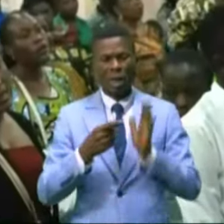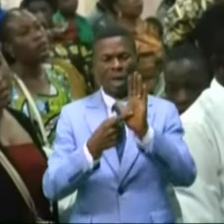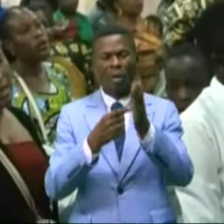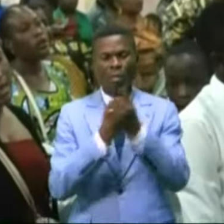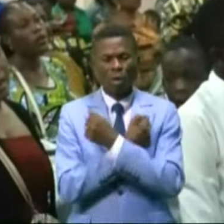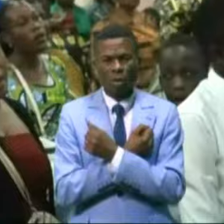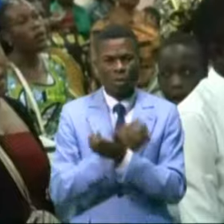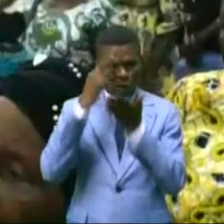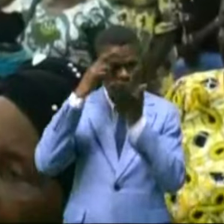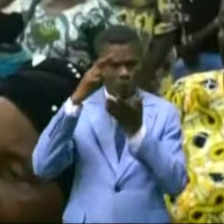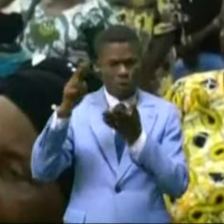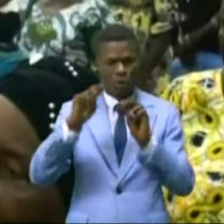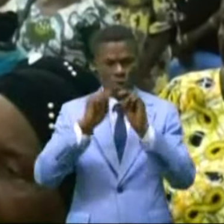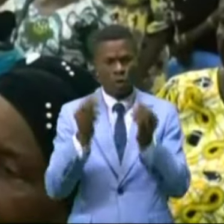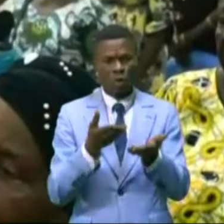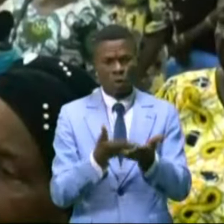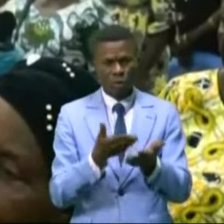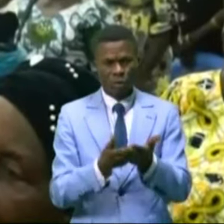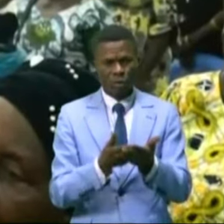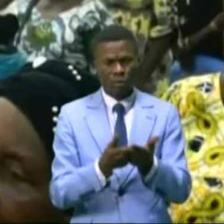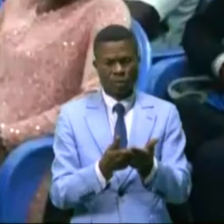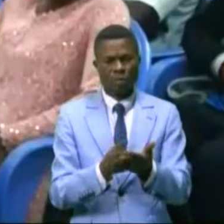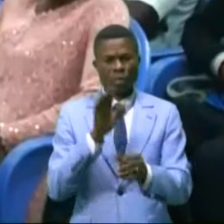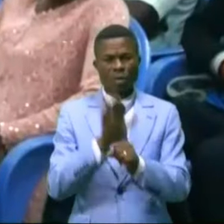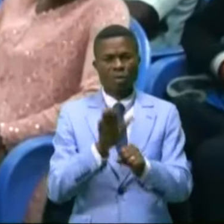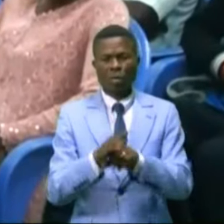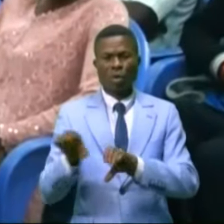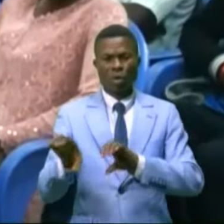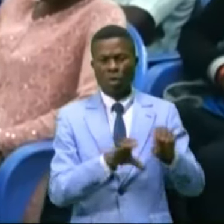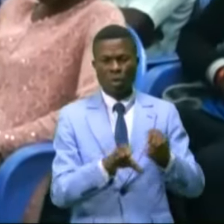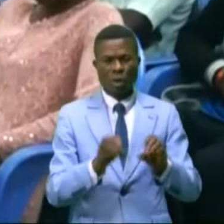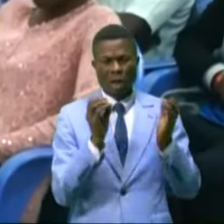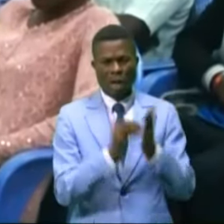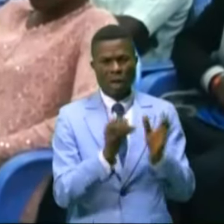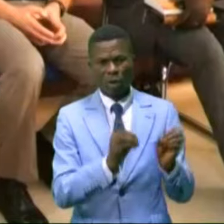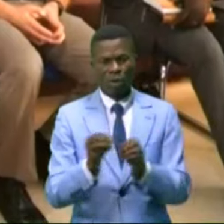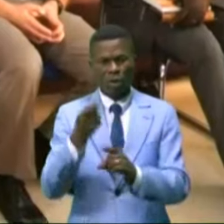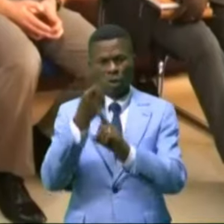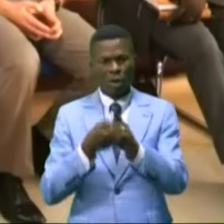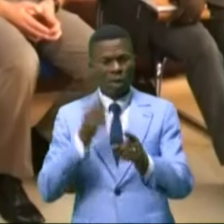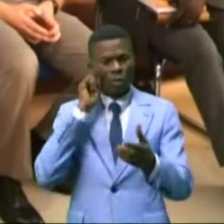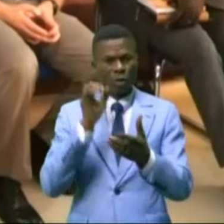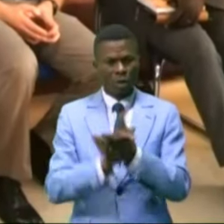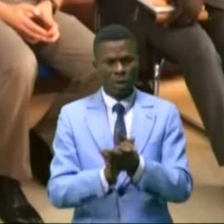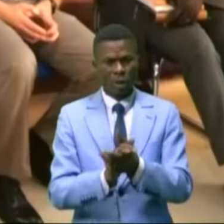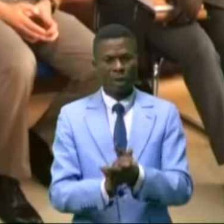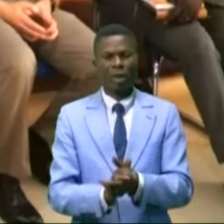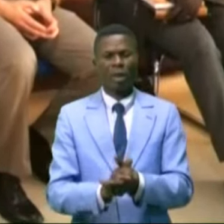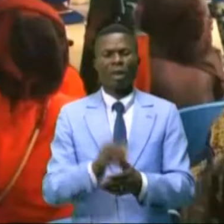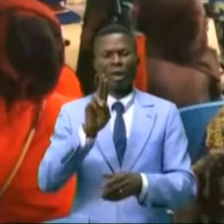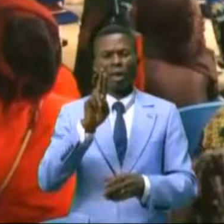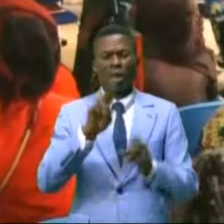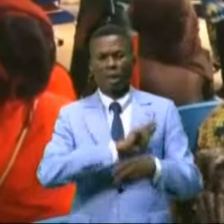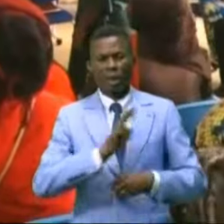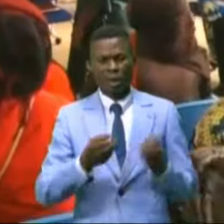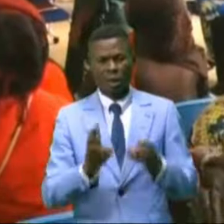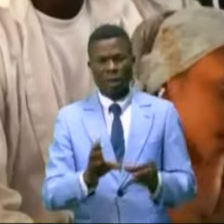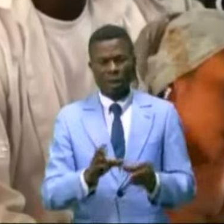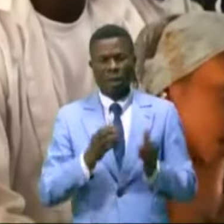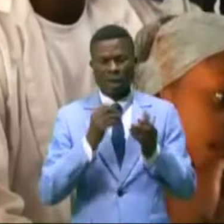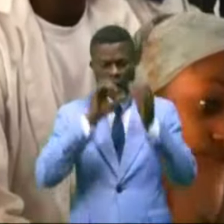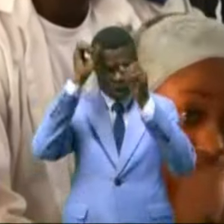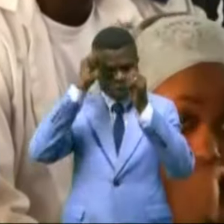cette université à cette catégorie rappelons que plusieurs activités ont été organisées durant le mois de mars par l'UNIM RDC pour éveiller la